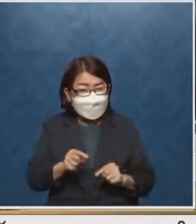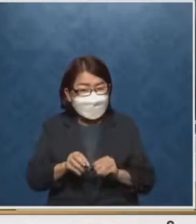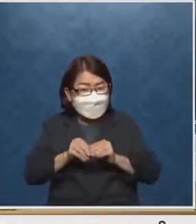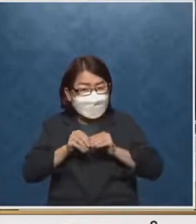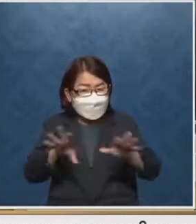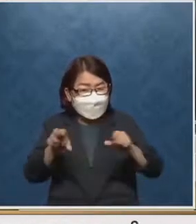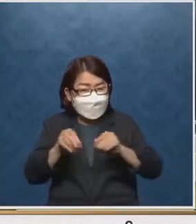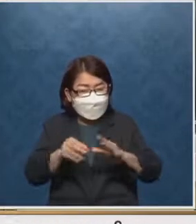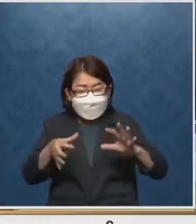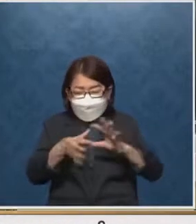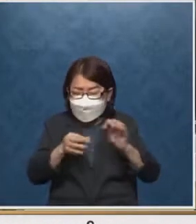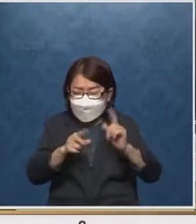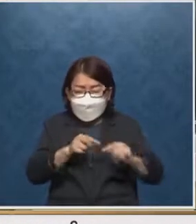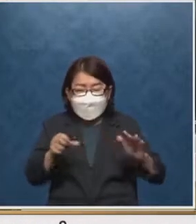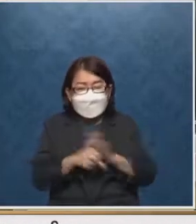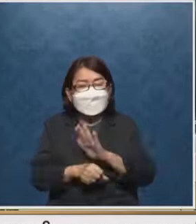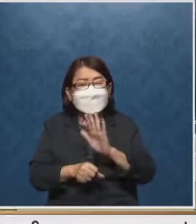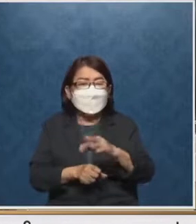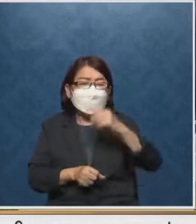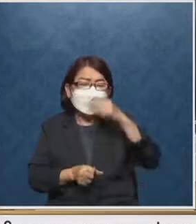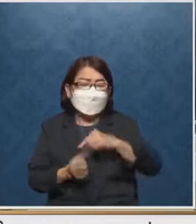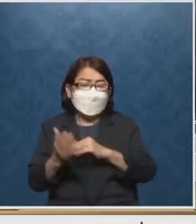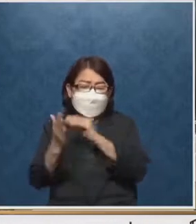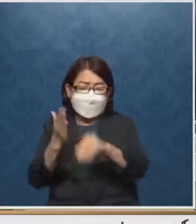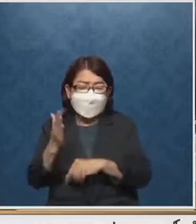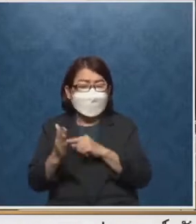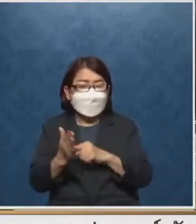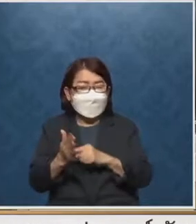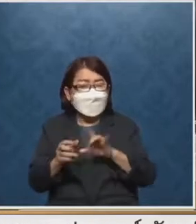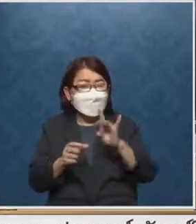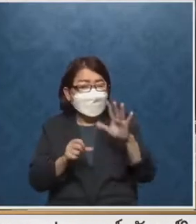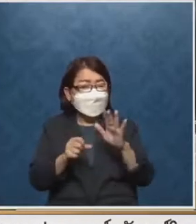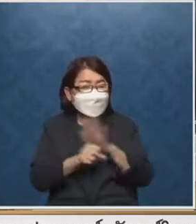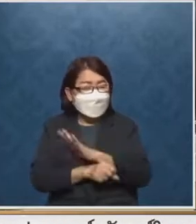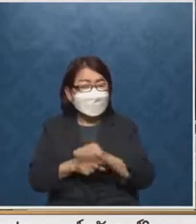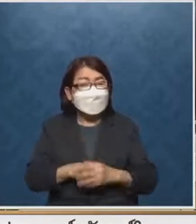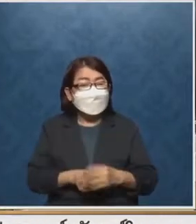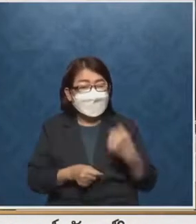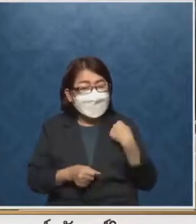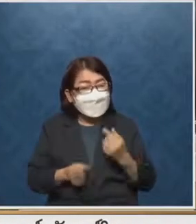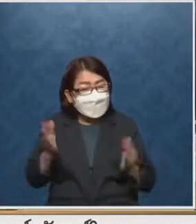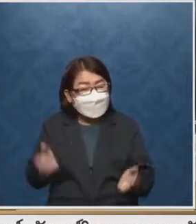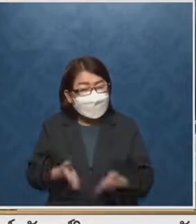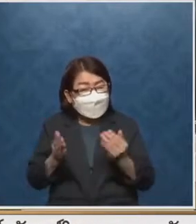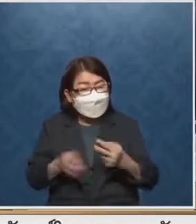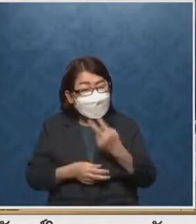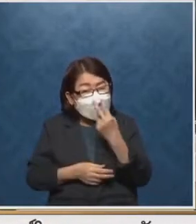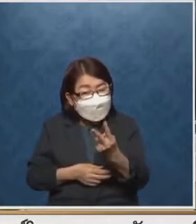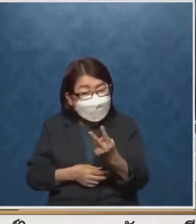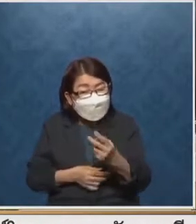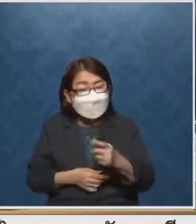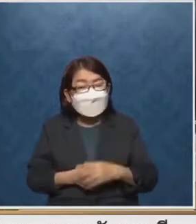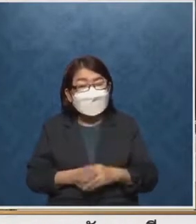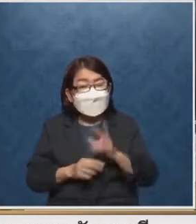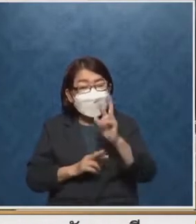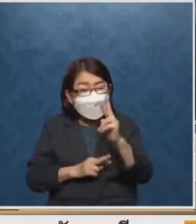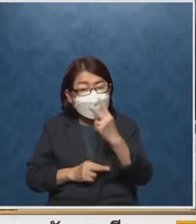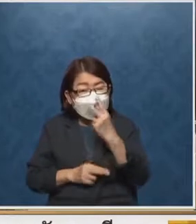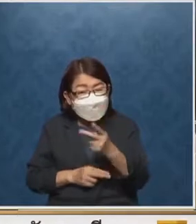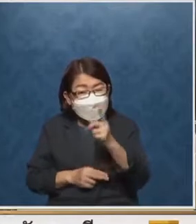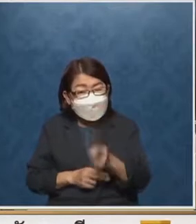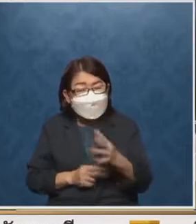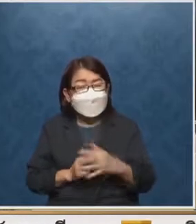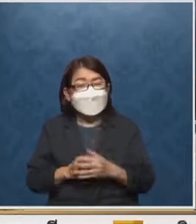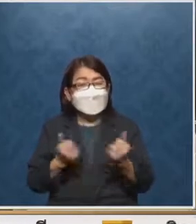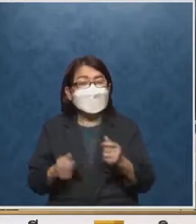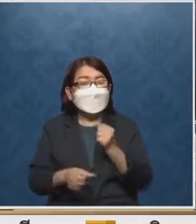การส่งเสริมเฝ้าระวังวันนี้มันเราทำแค่ส่งเสริมเฝ้